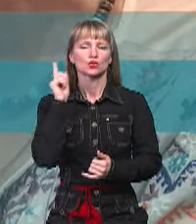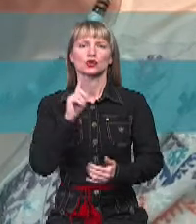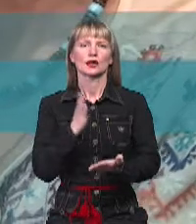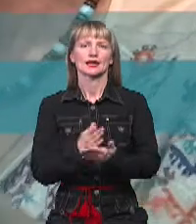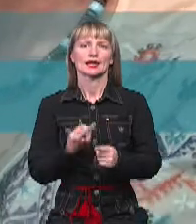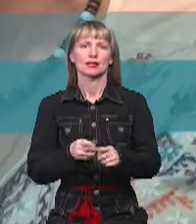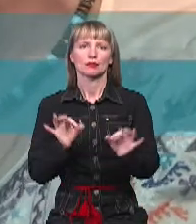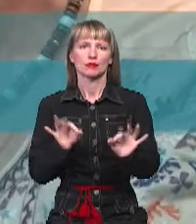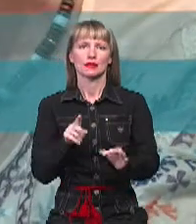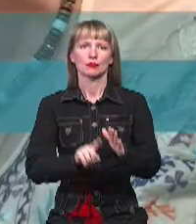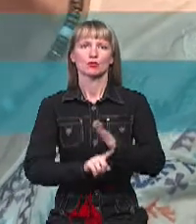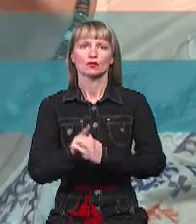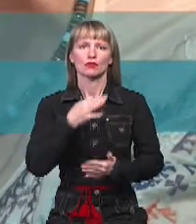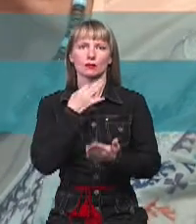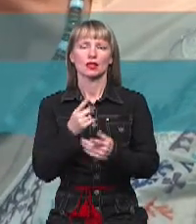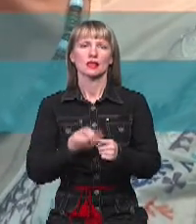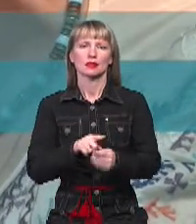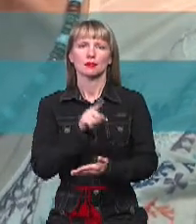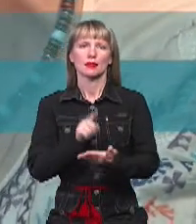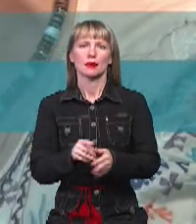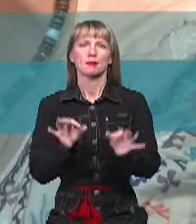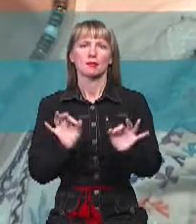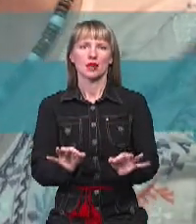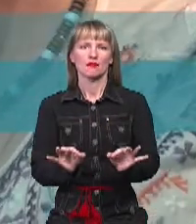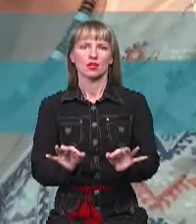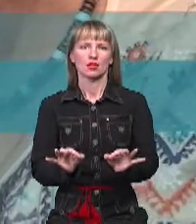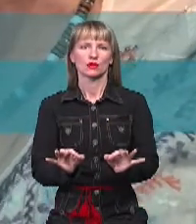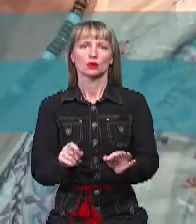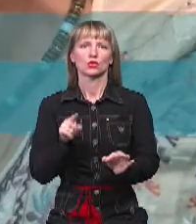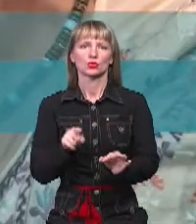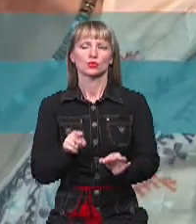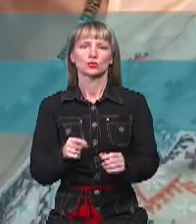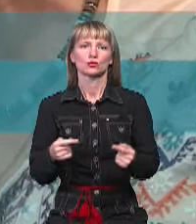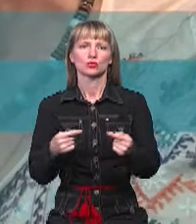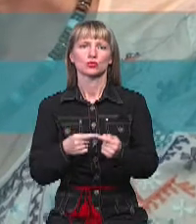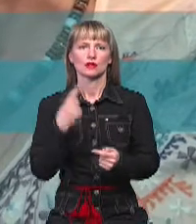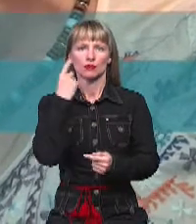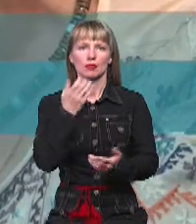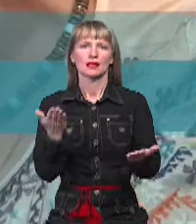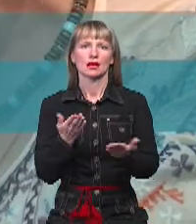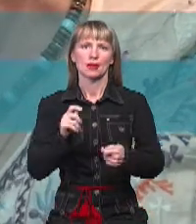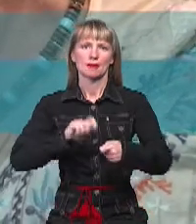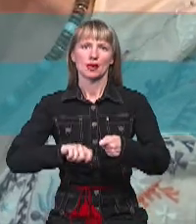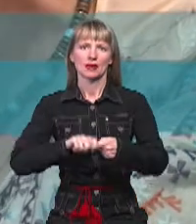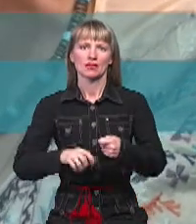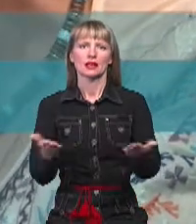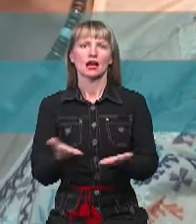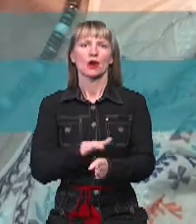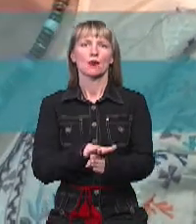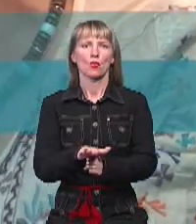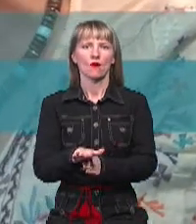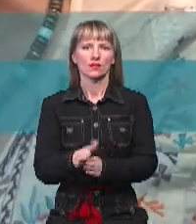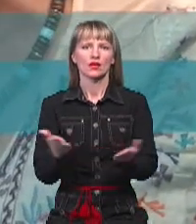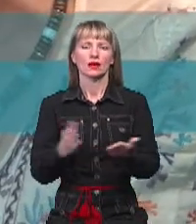це правильно. Ну, ти і почала відповідати на це питання. Правильно, тобто тут достовірну інформацію, яка перевірена, яка повна,